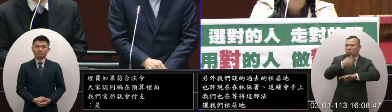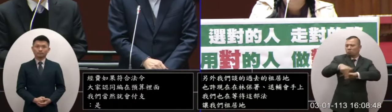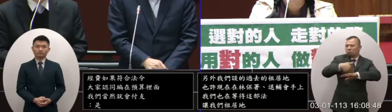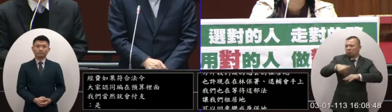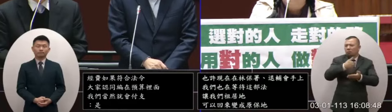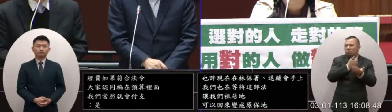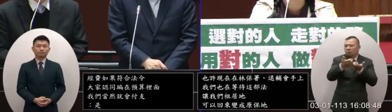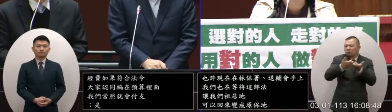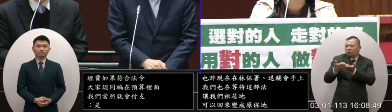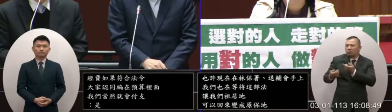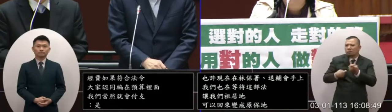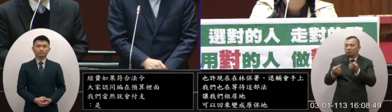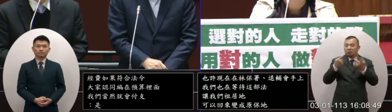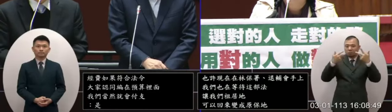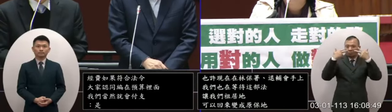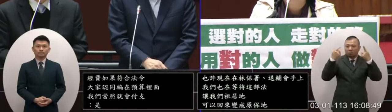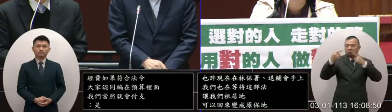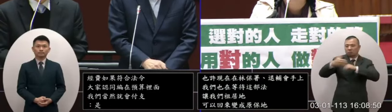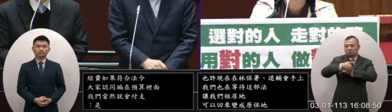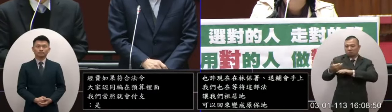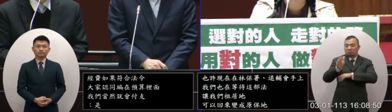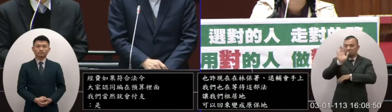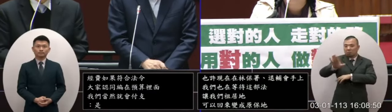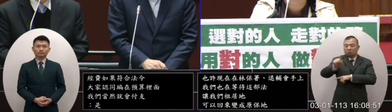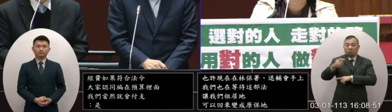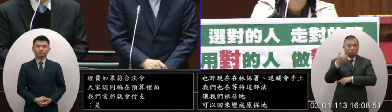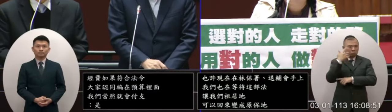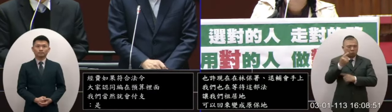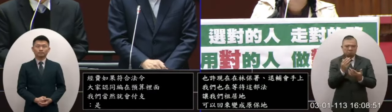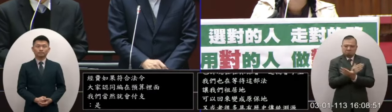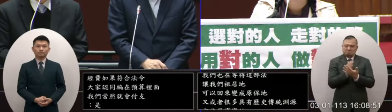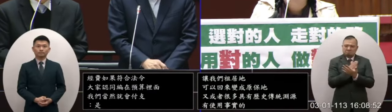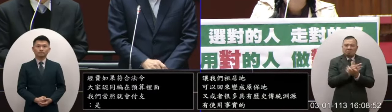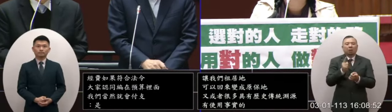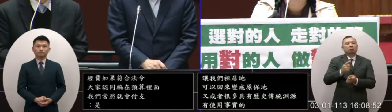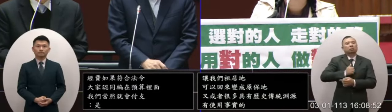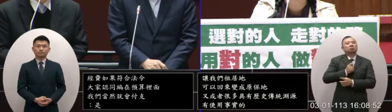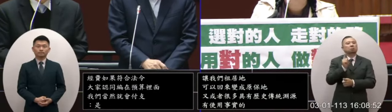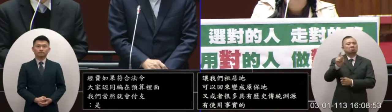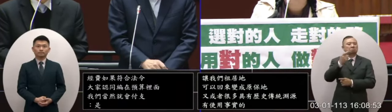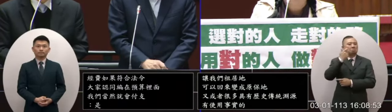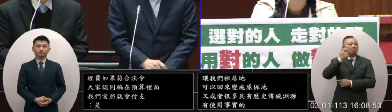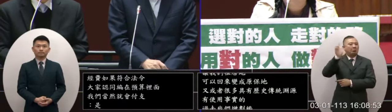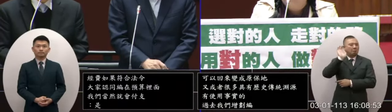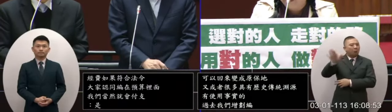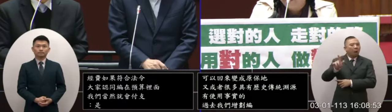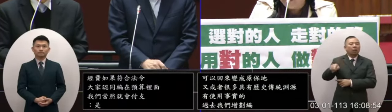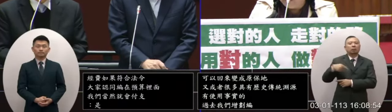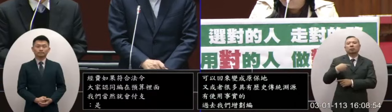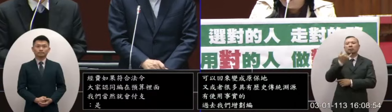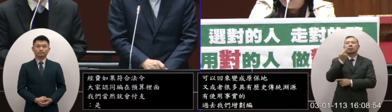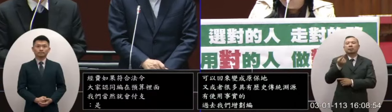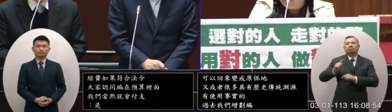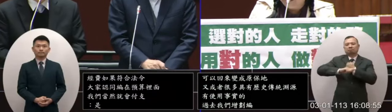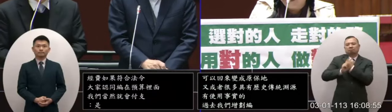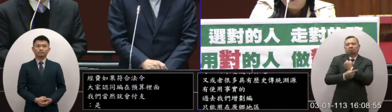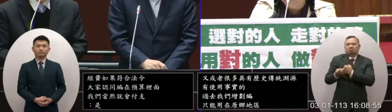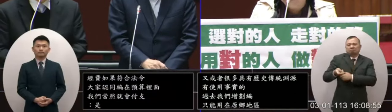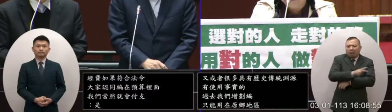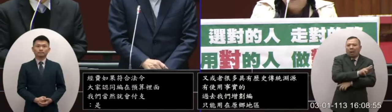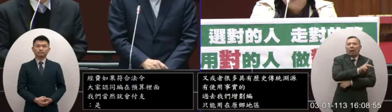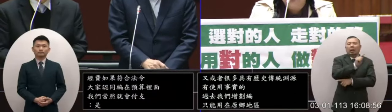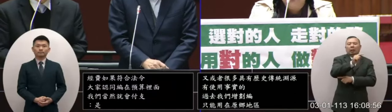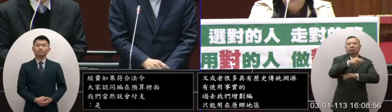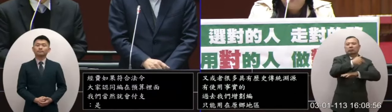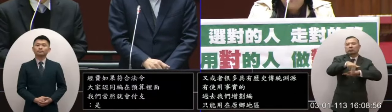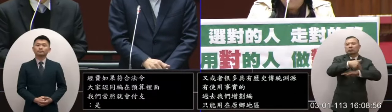区，那这个法通过的之后，只要有历史渊源使用事实，我们都可以透过这个法增划编。所以我想要